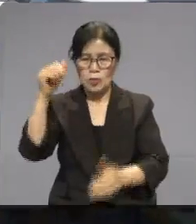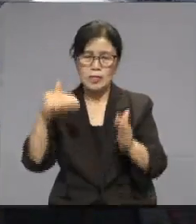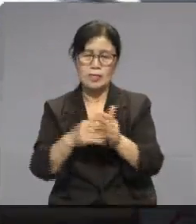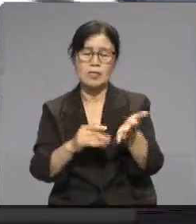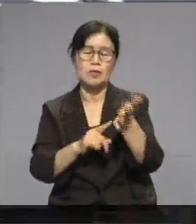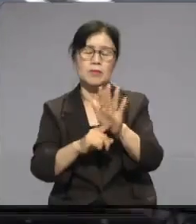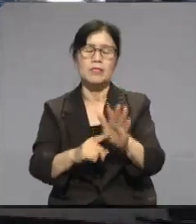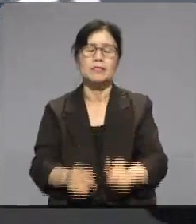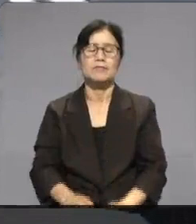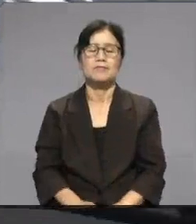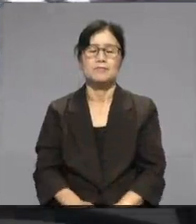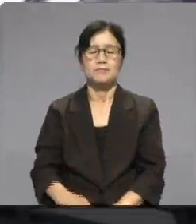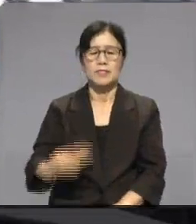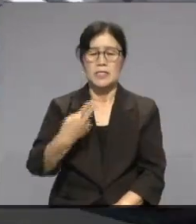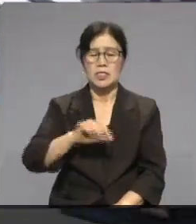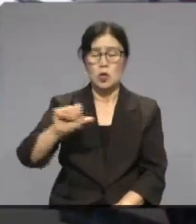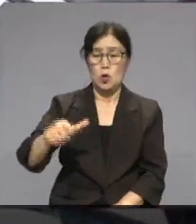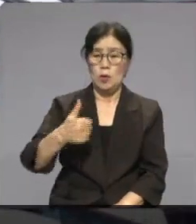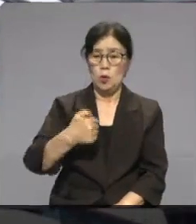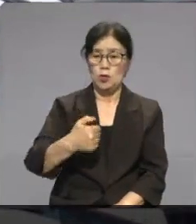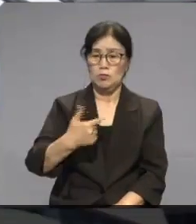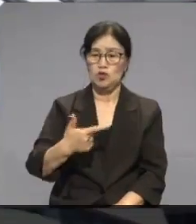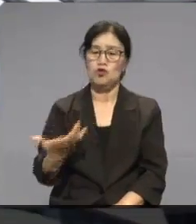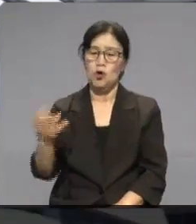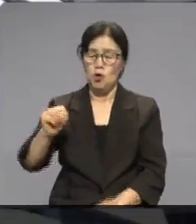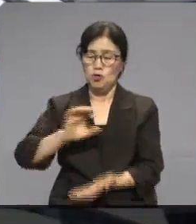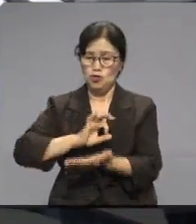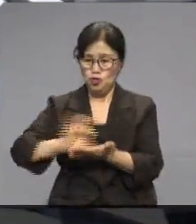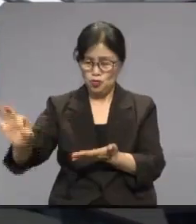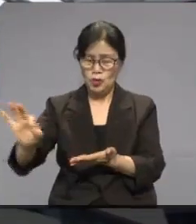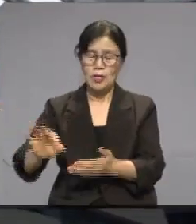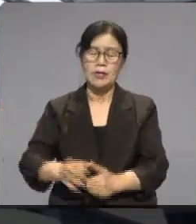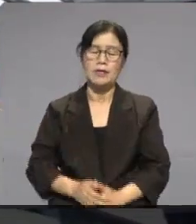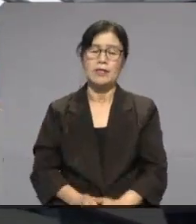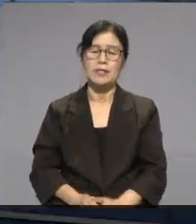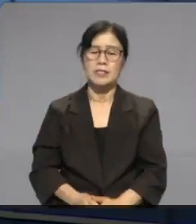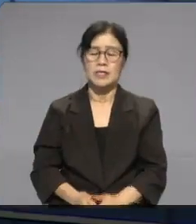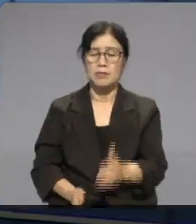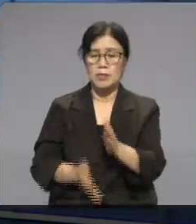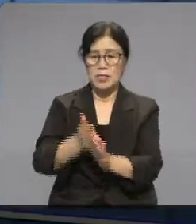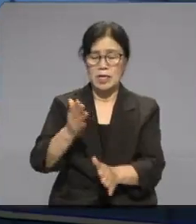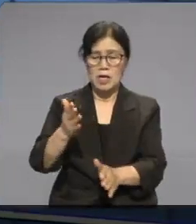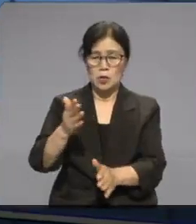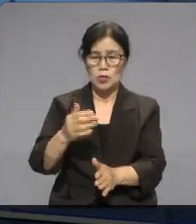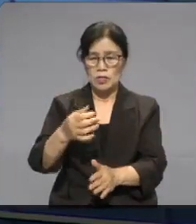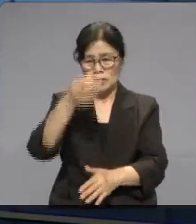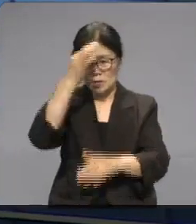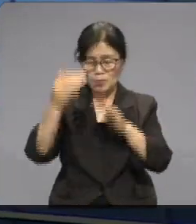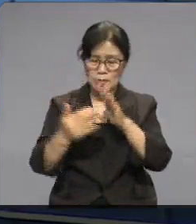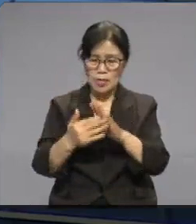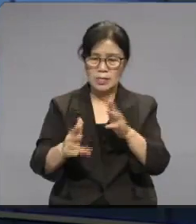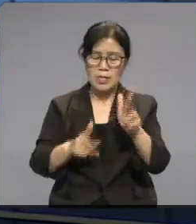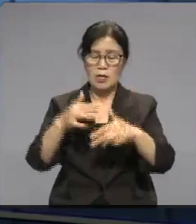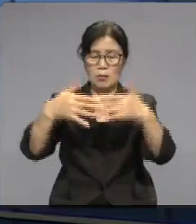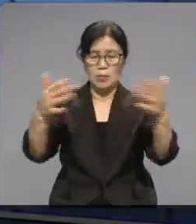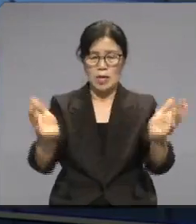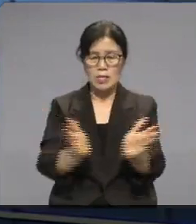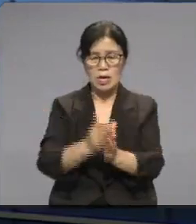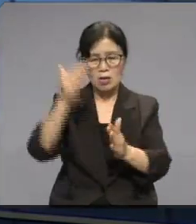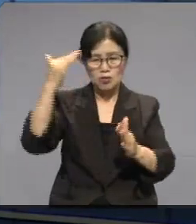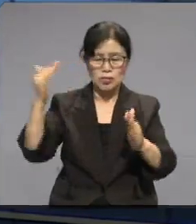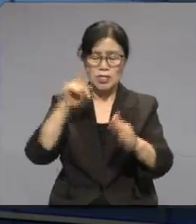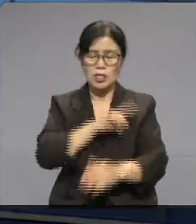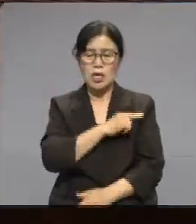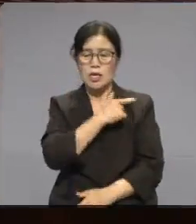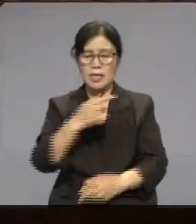밝혔습니다. 2,556억 원을 투자해 9만 제곱미터 규모로 조성되는 미래도시 첨단산업단지에는 국내 최대